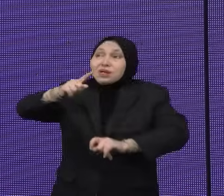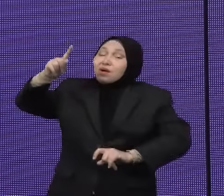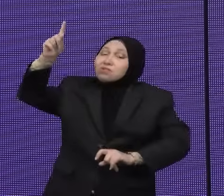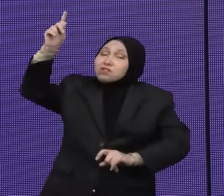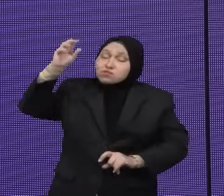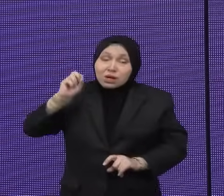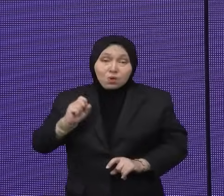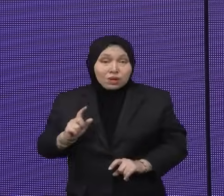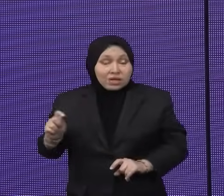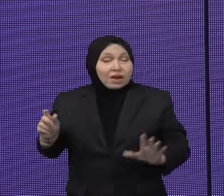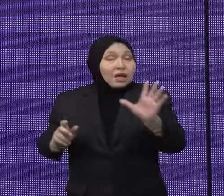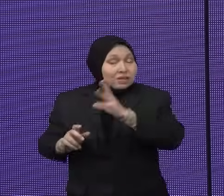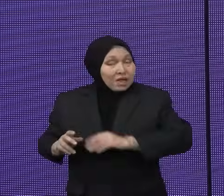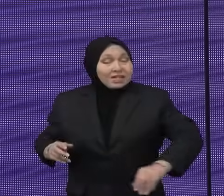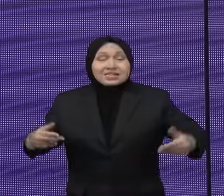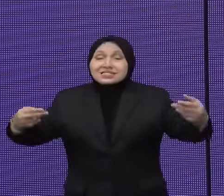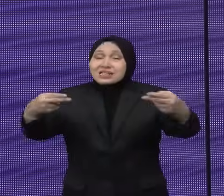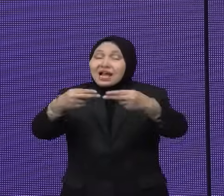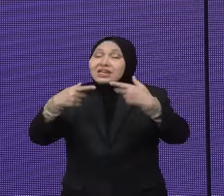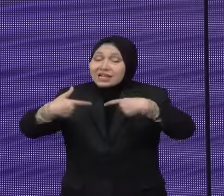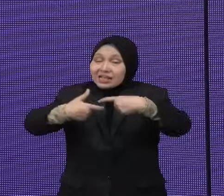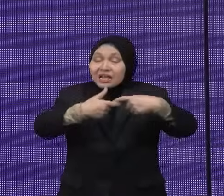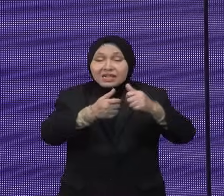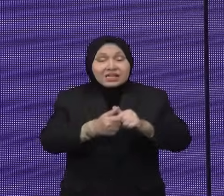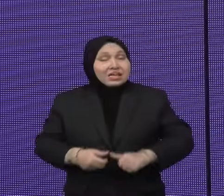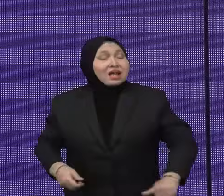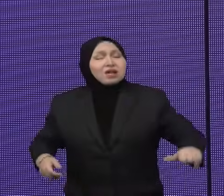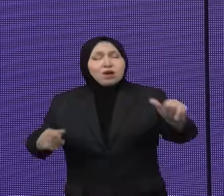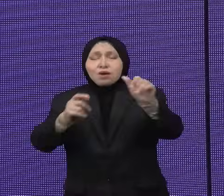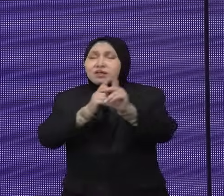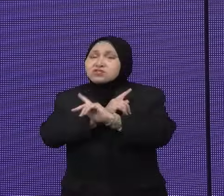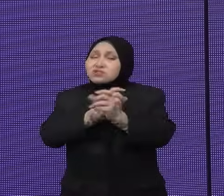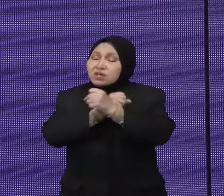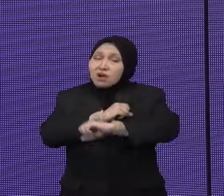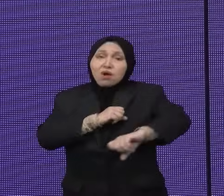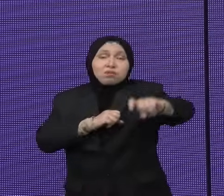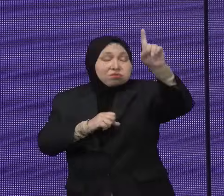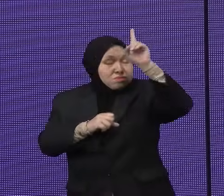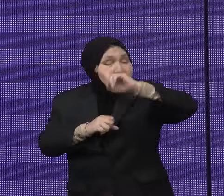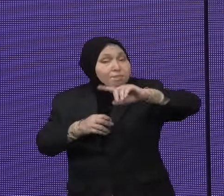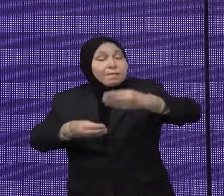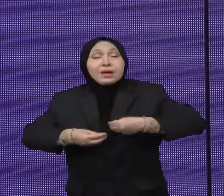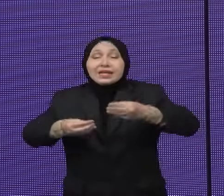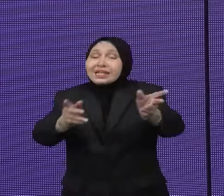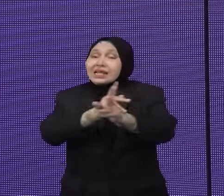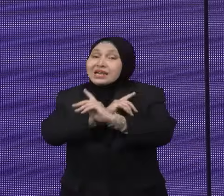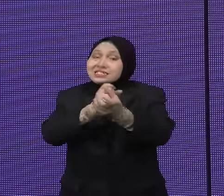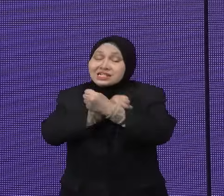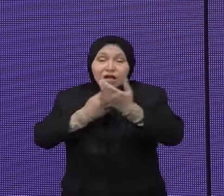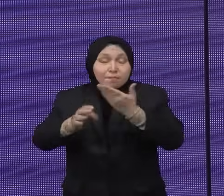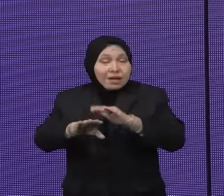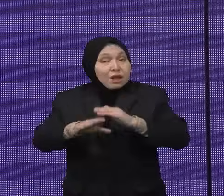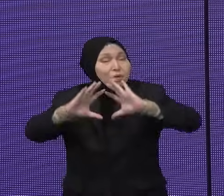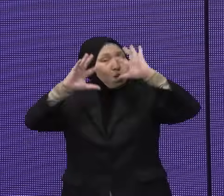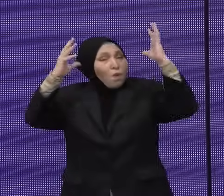Subhanahu Wa Ta'ala. Dan silaturrahim itu ada kaitan dengan rahim Allah Subhanahu Wa Ta'ala, di mana Allah memberikan kasih sayang ke atas muka